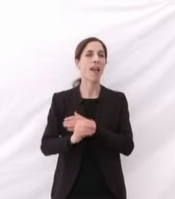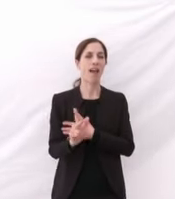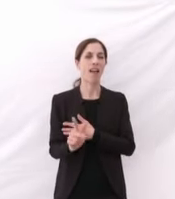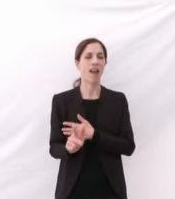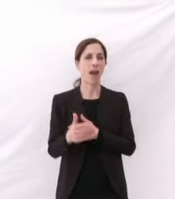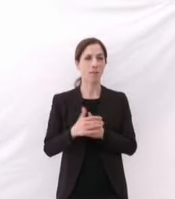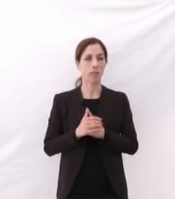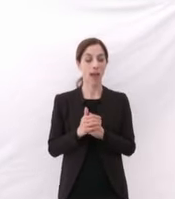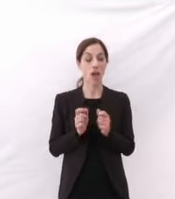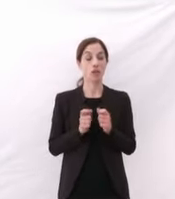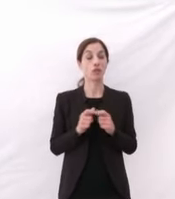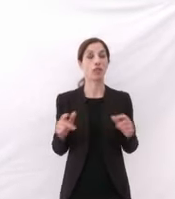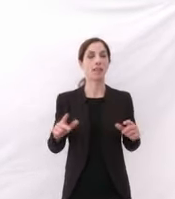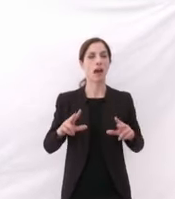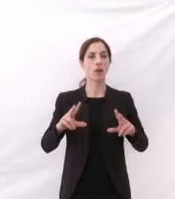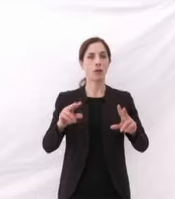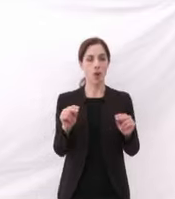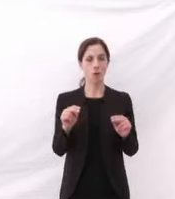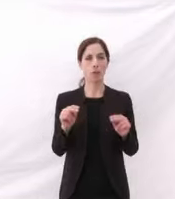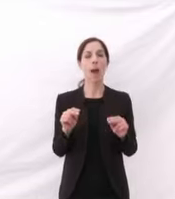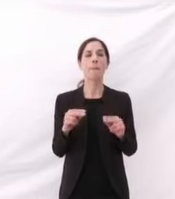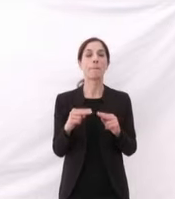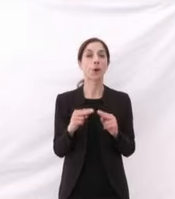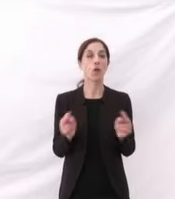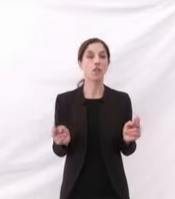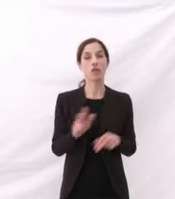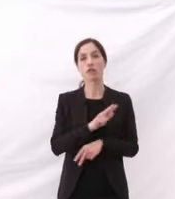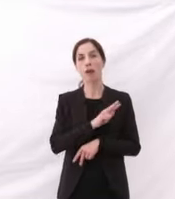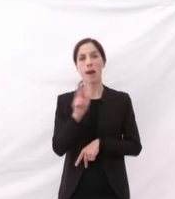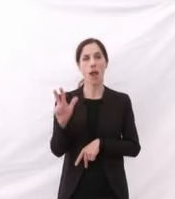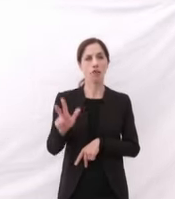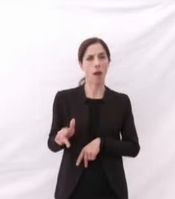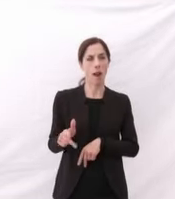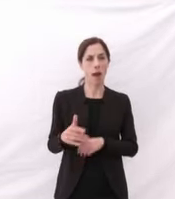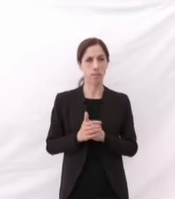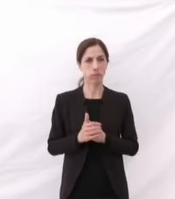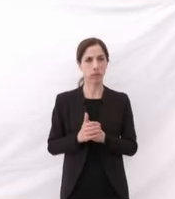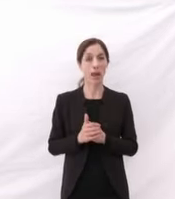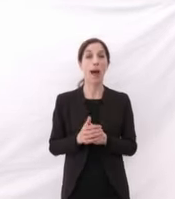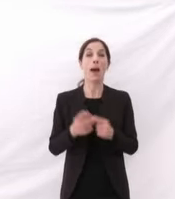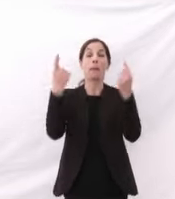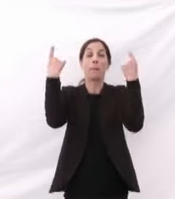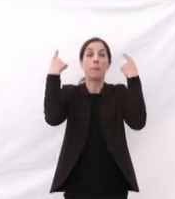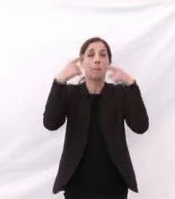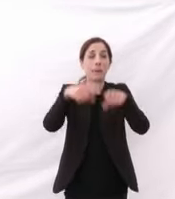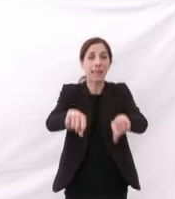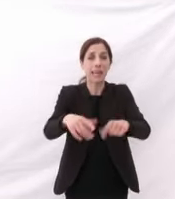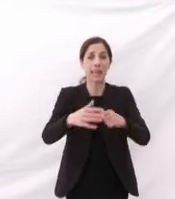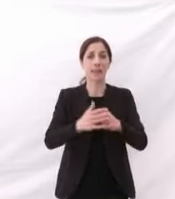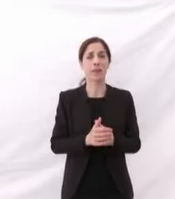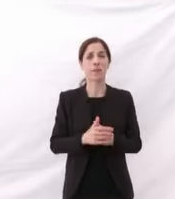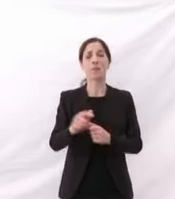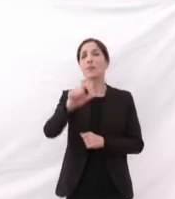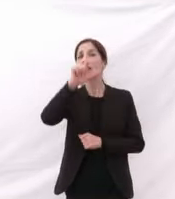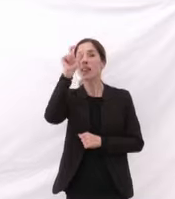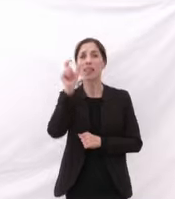a Cittanova, provincia di Reggio Calabria. Ecco l'Italia,